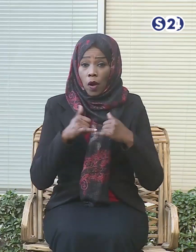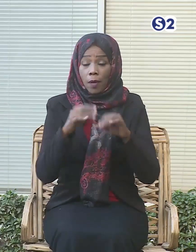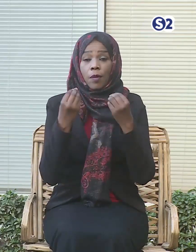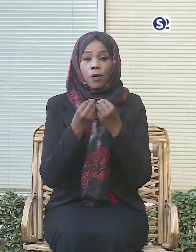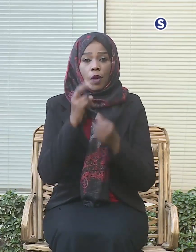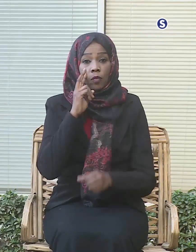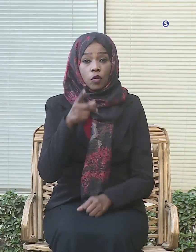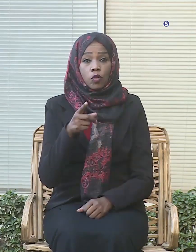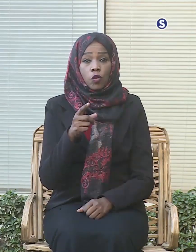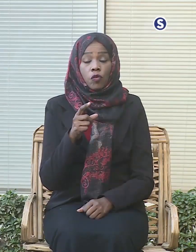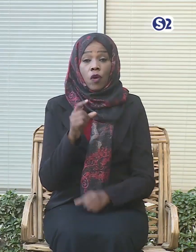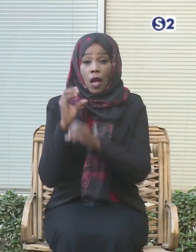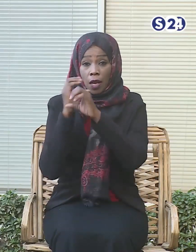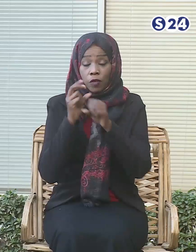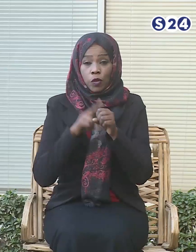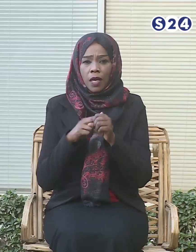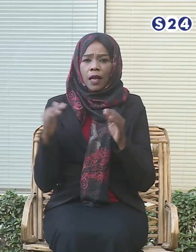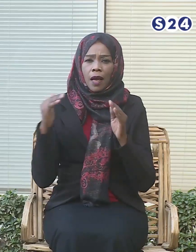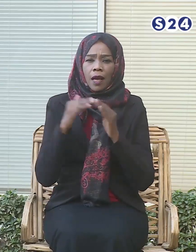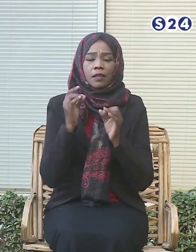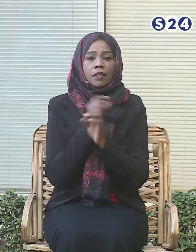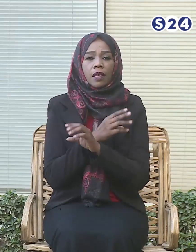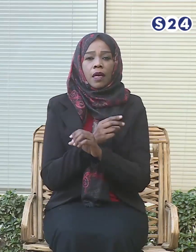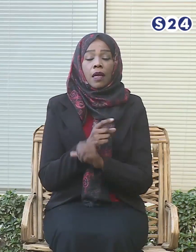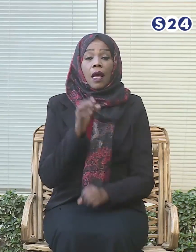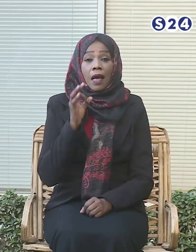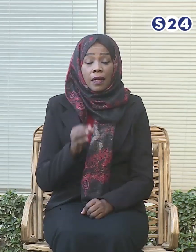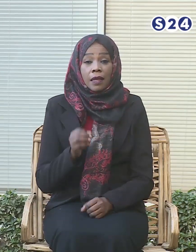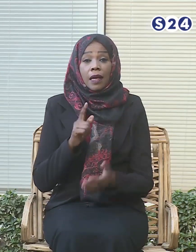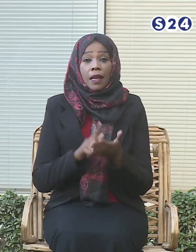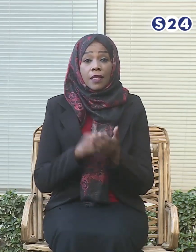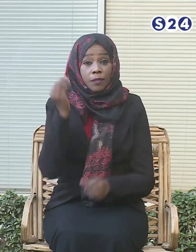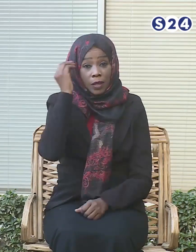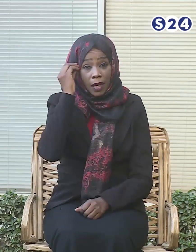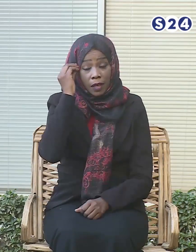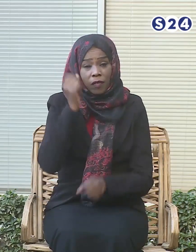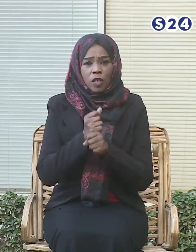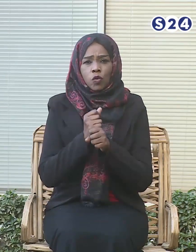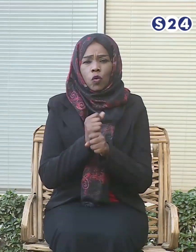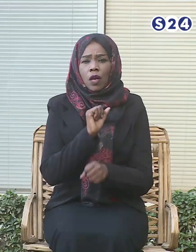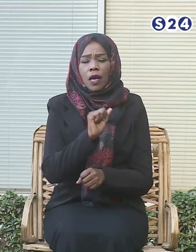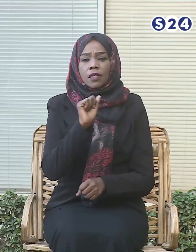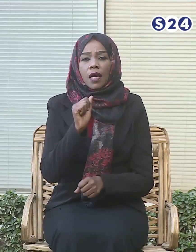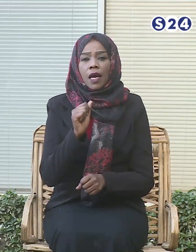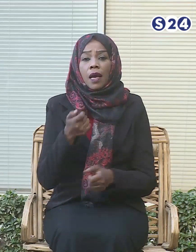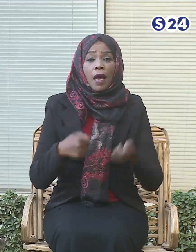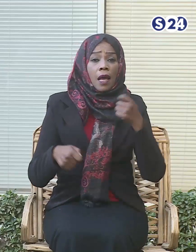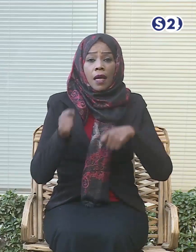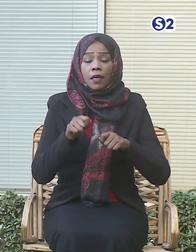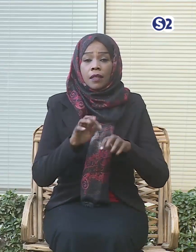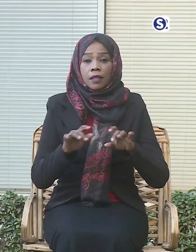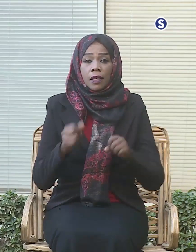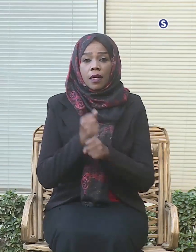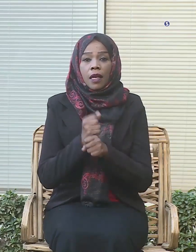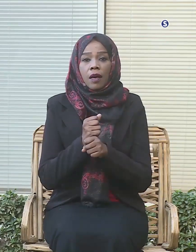نشوف الفيديو كليب إن شاء الله لحد النهاية، لكن أكيد كنا عايزين نعرف برضو التفاصيل الخاصة بإنتاج العمل. واضح جدا